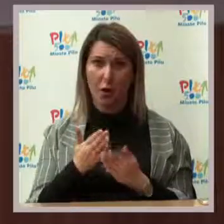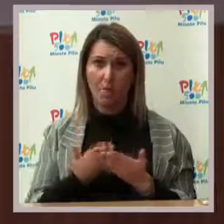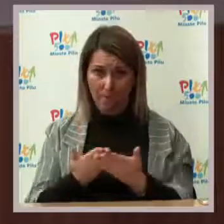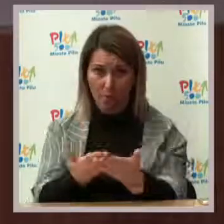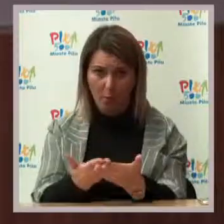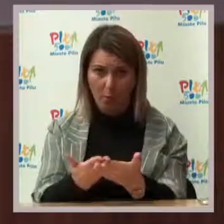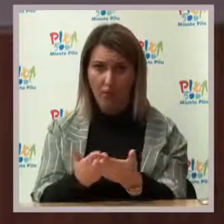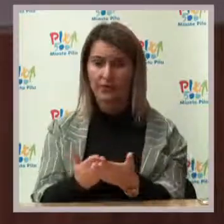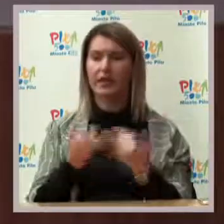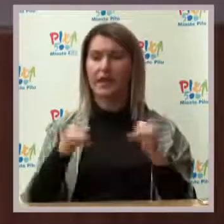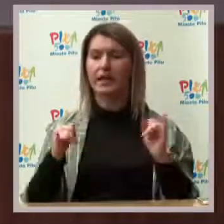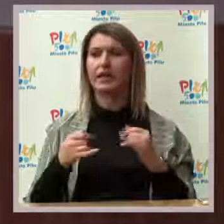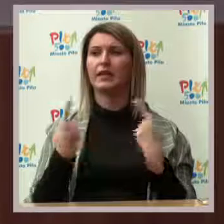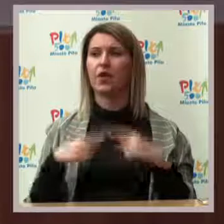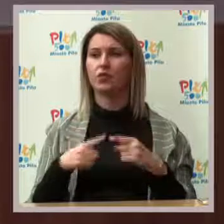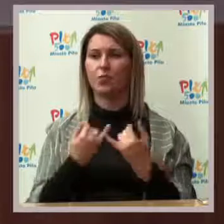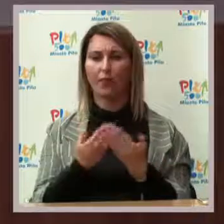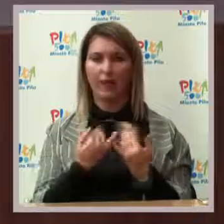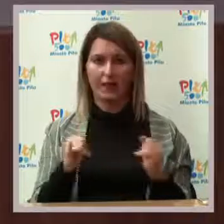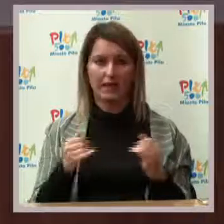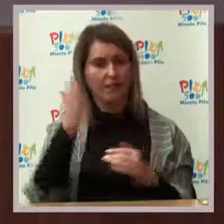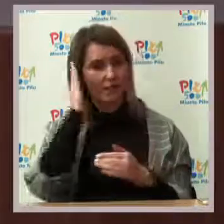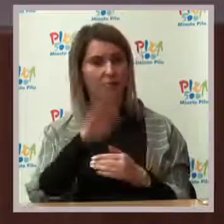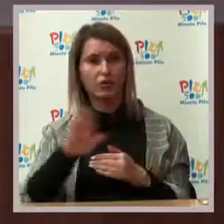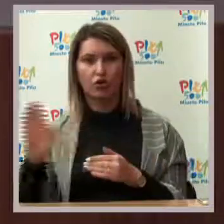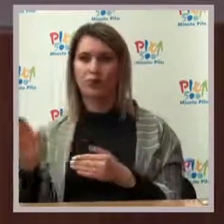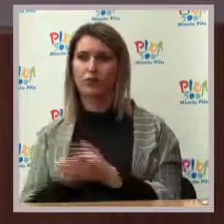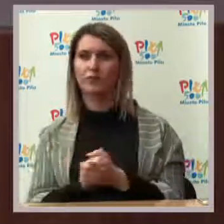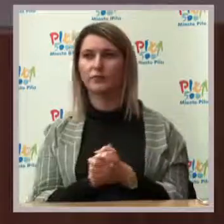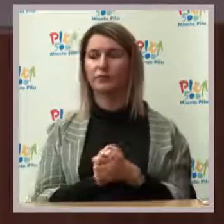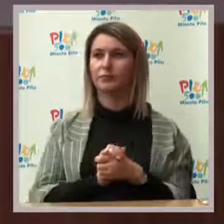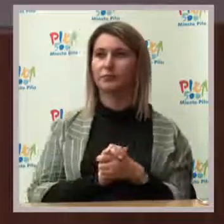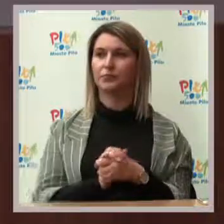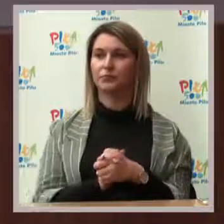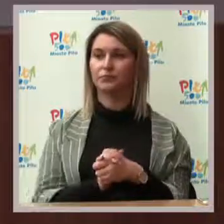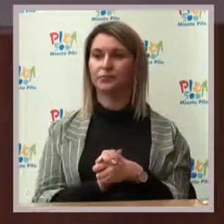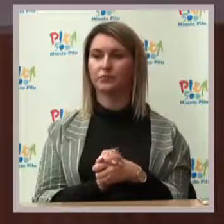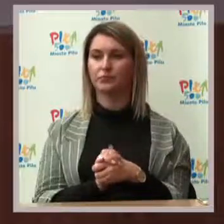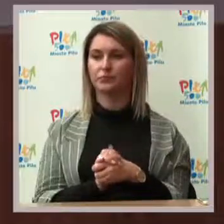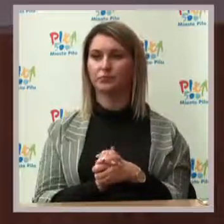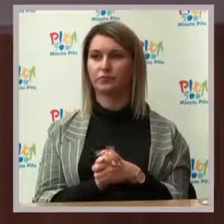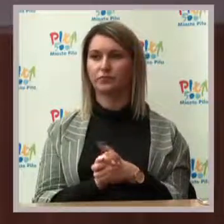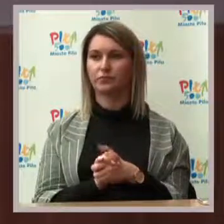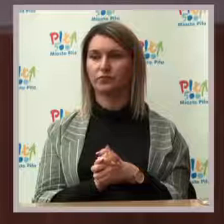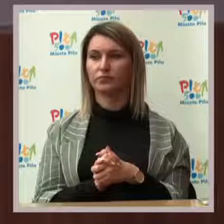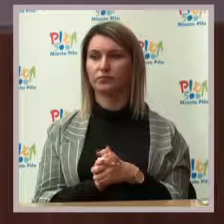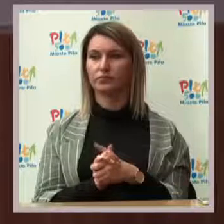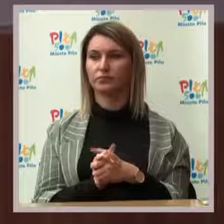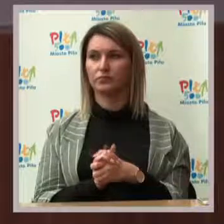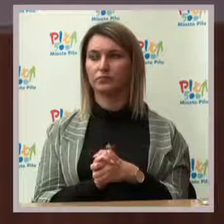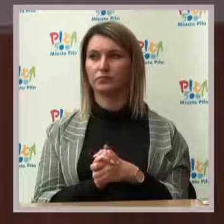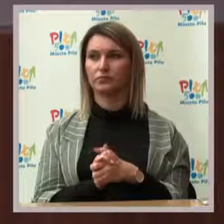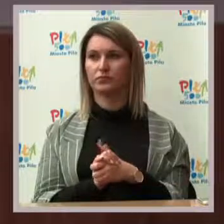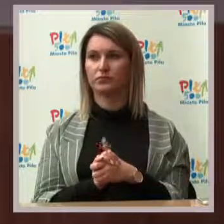będziemy namawiać innych, inne podmioty, mieszkańców, do czego będziemy chcieli